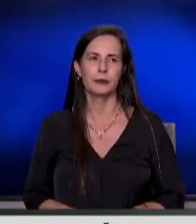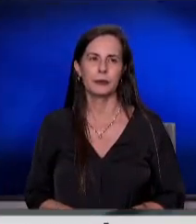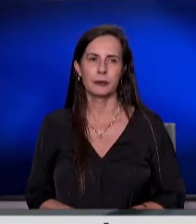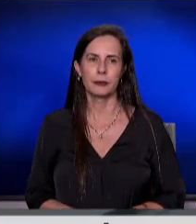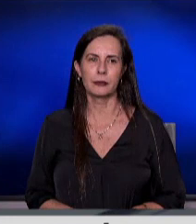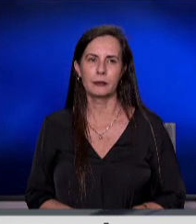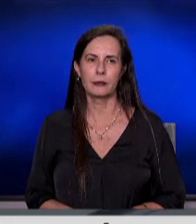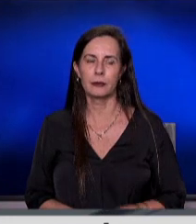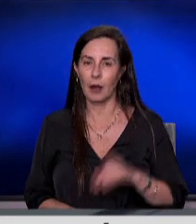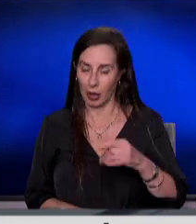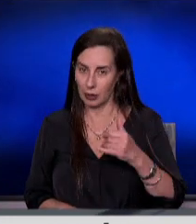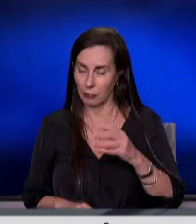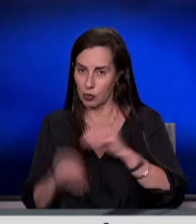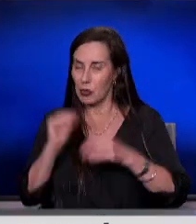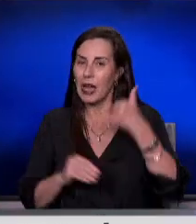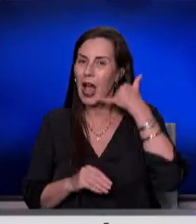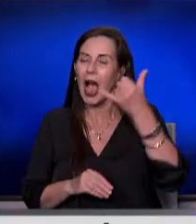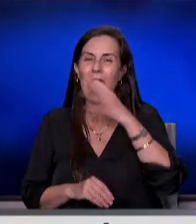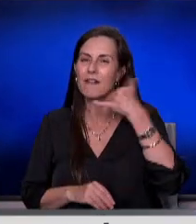הקו החם, אתם מפעילים אותו? כן.